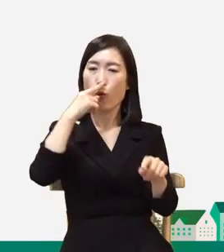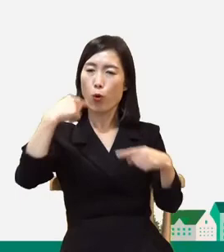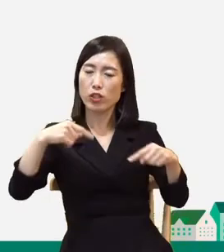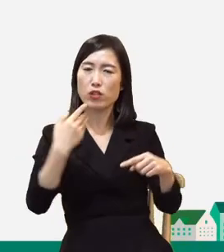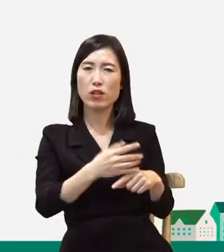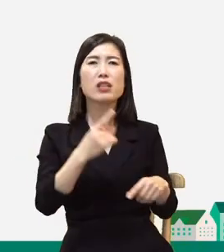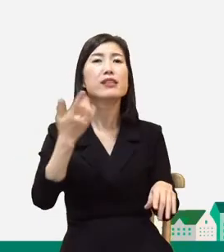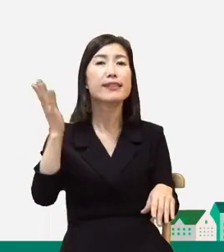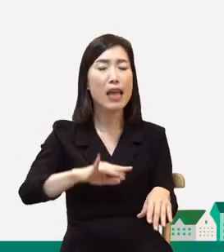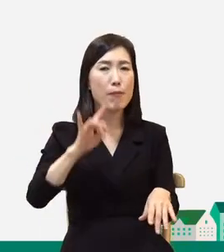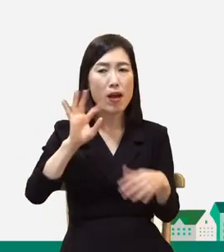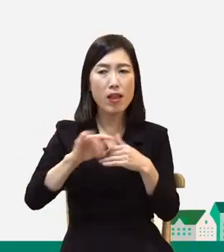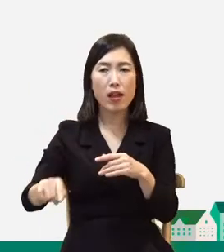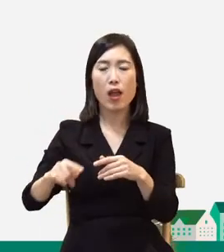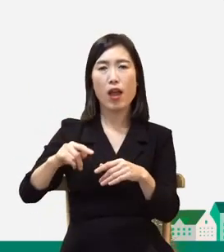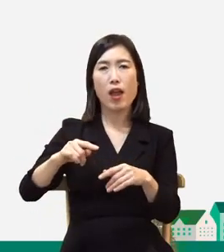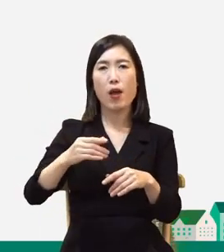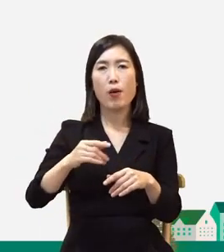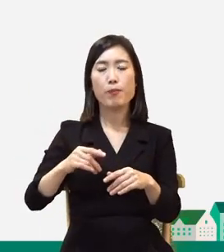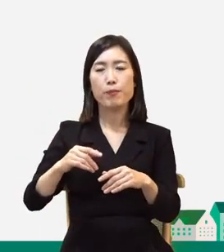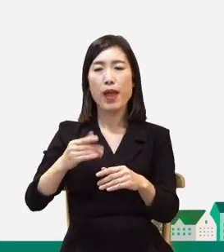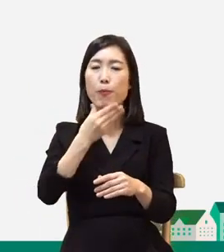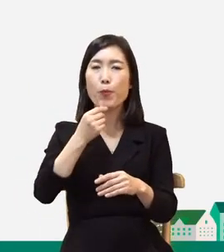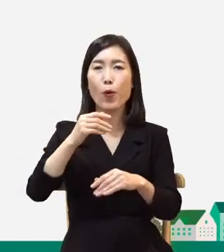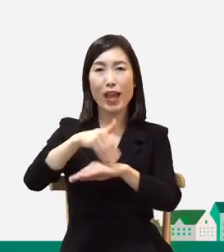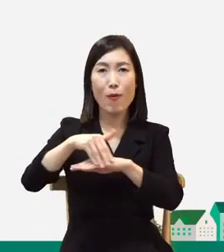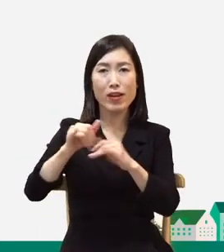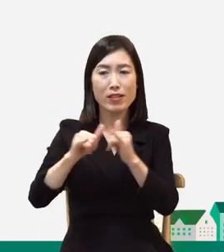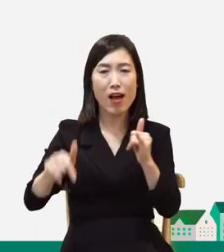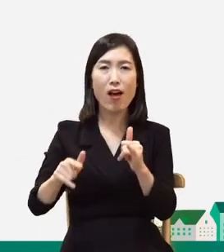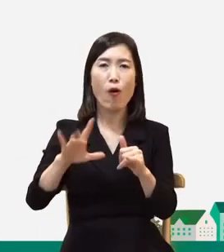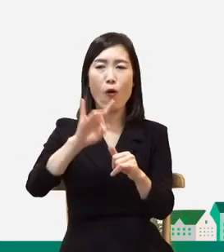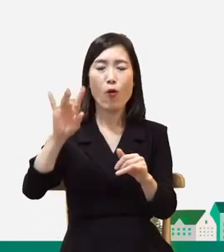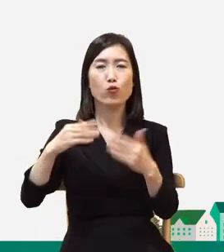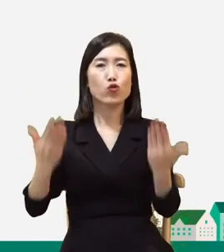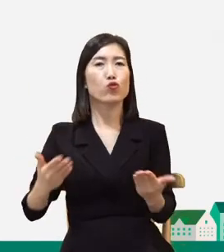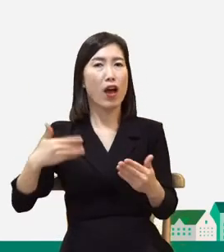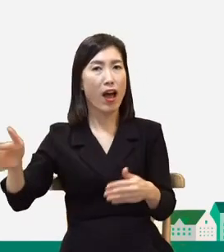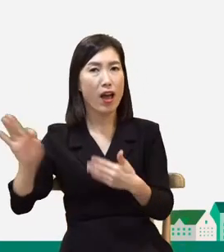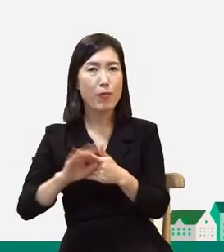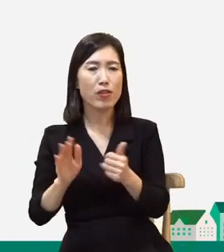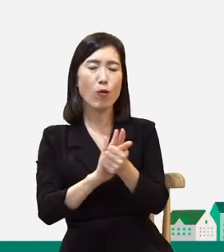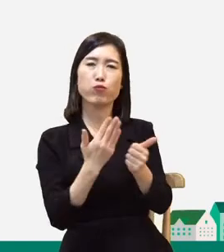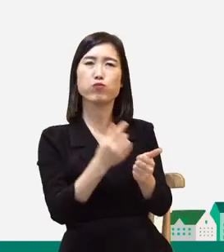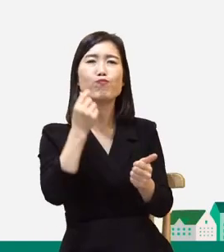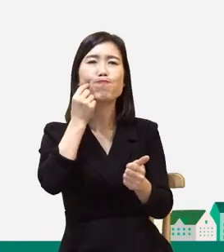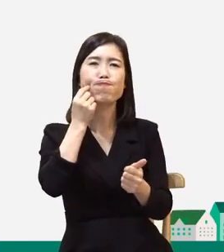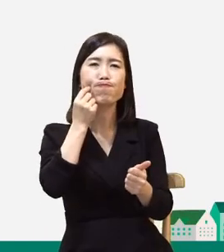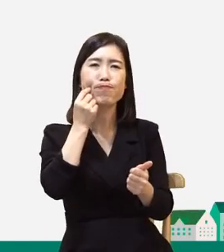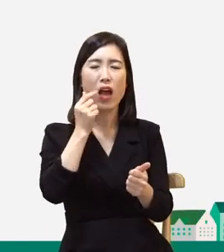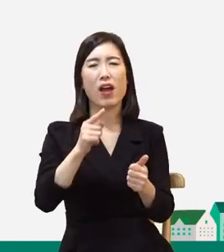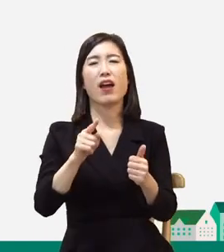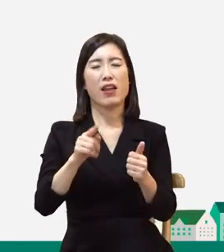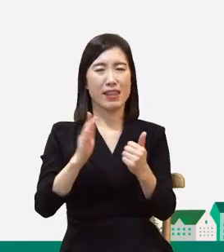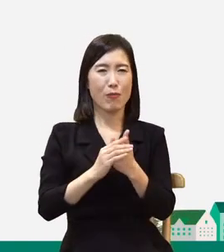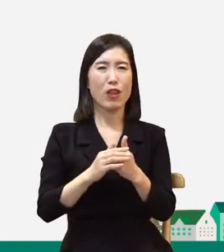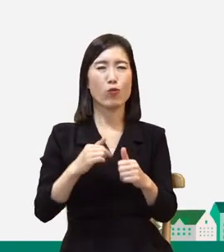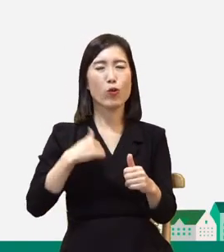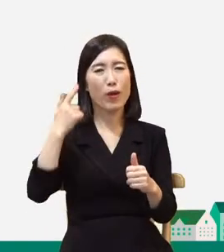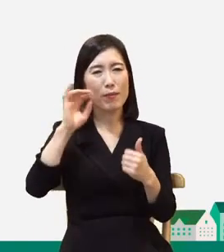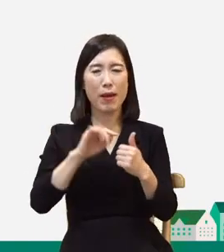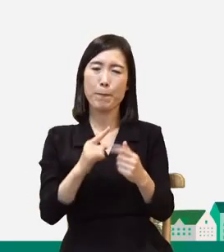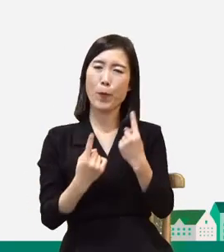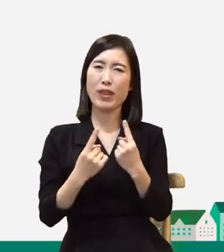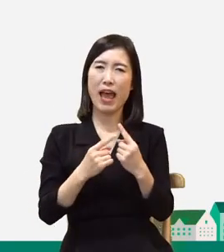휴가를 간다거나 이럴 때는 인력이 부족해서 그 서비스를 못하는 부분을 저희들은 좀 밀착형으로